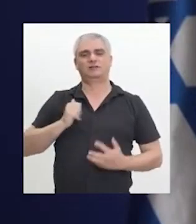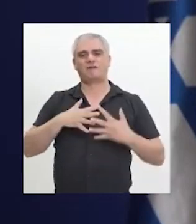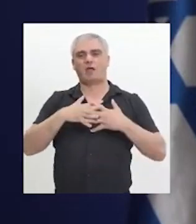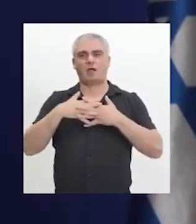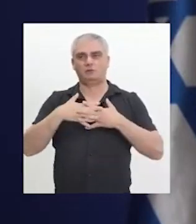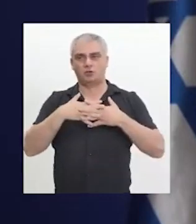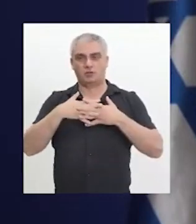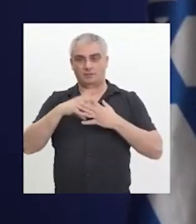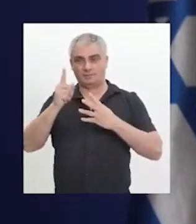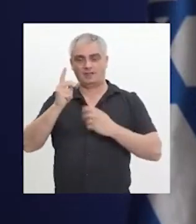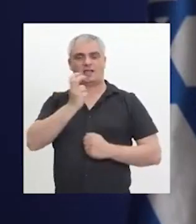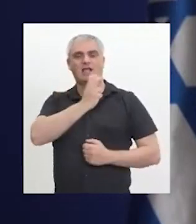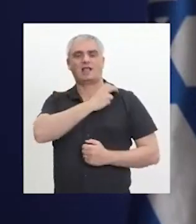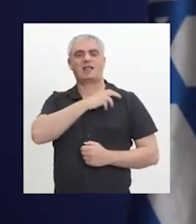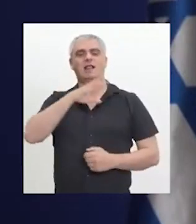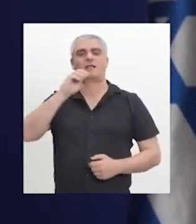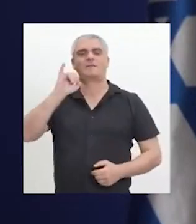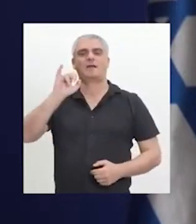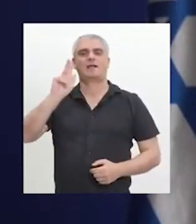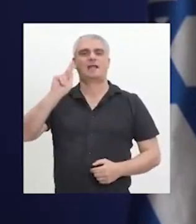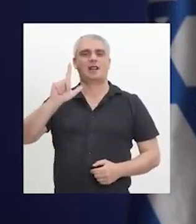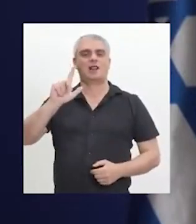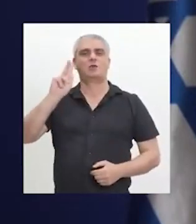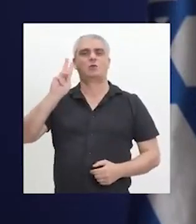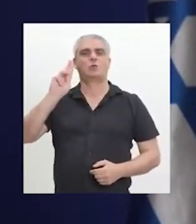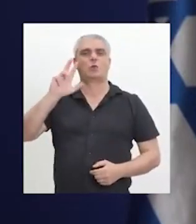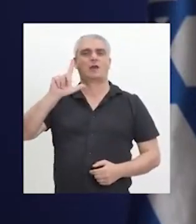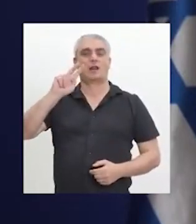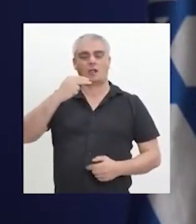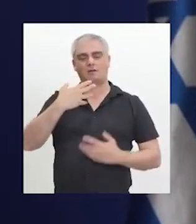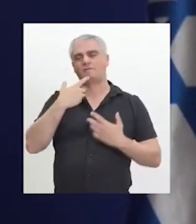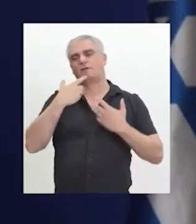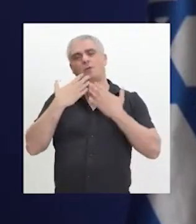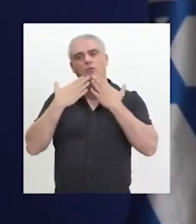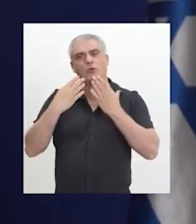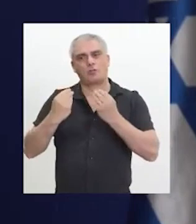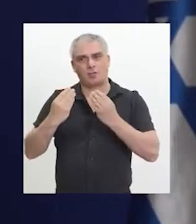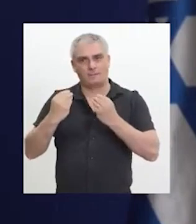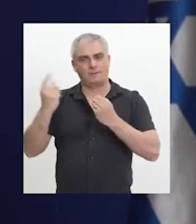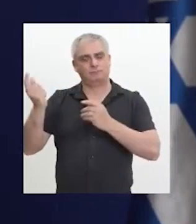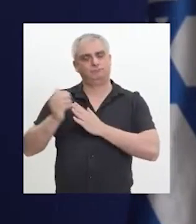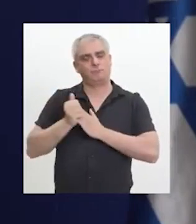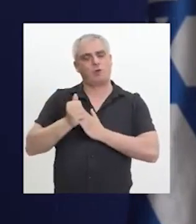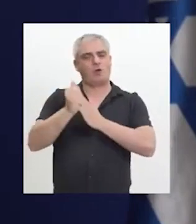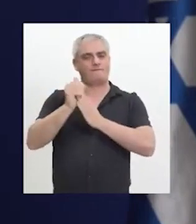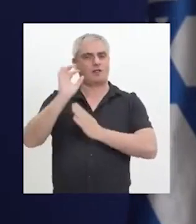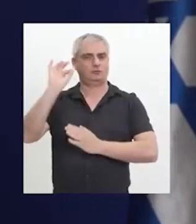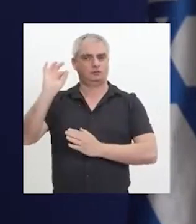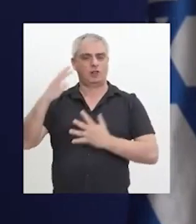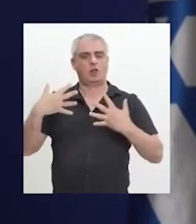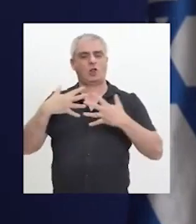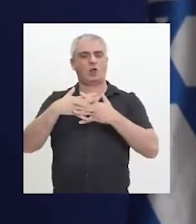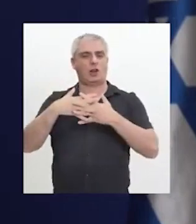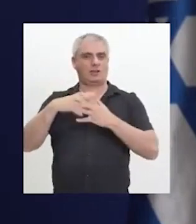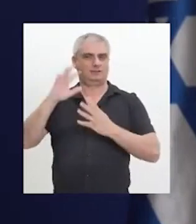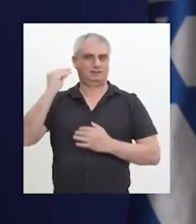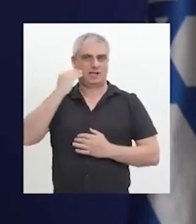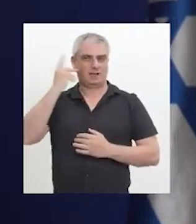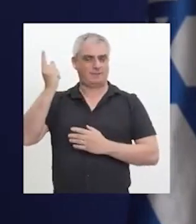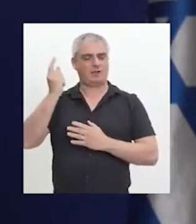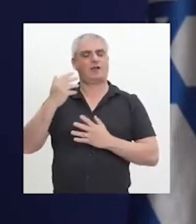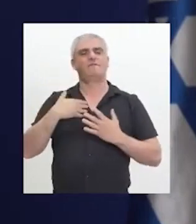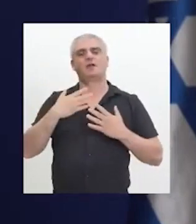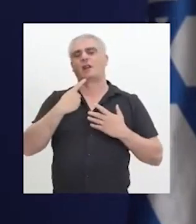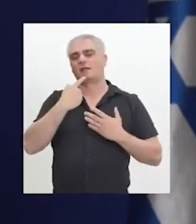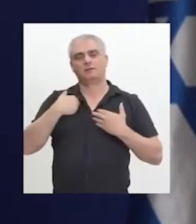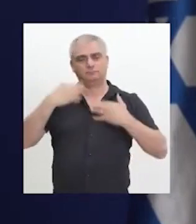ארצות הברית הגנרל מייכל אריק קוריל והודה לו על ההובלה שלו של הקואליציה וביקש